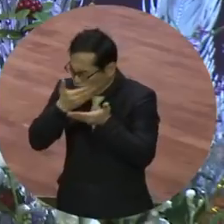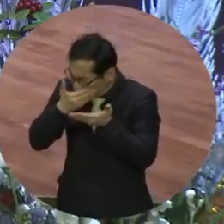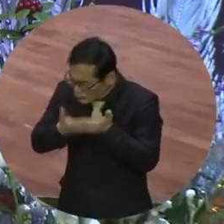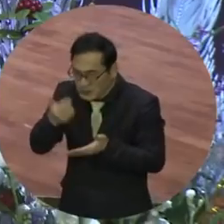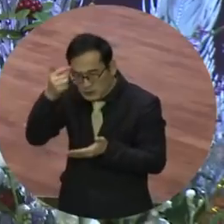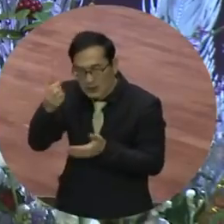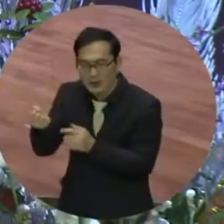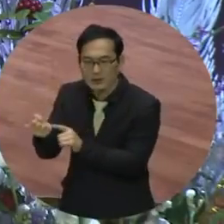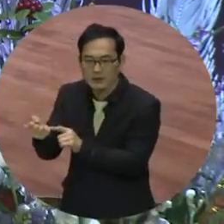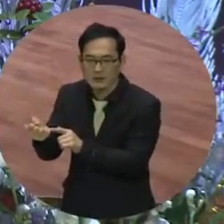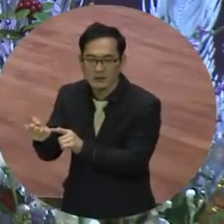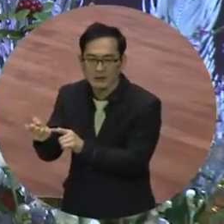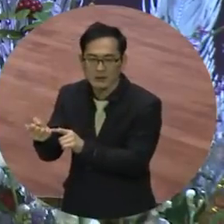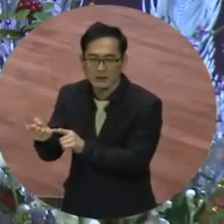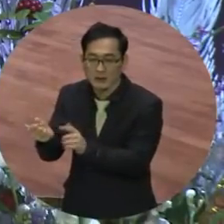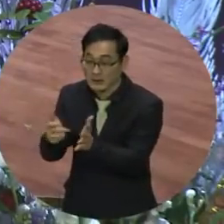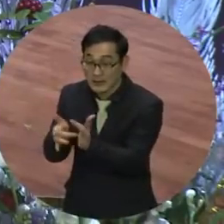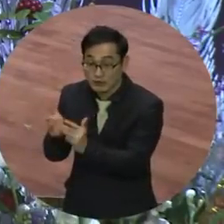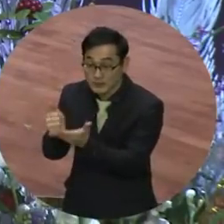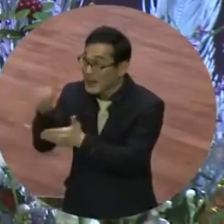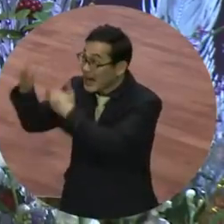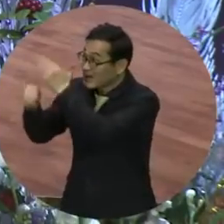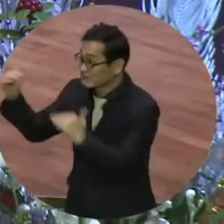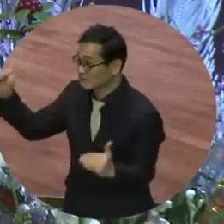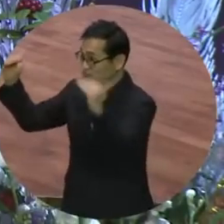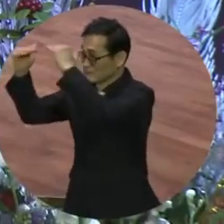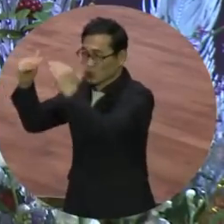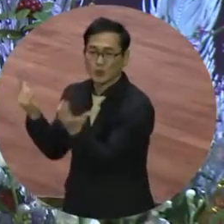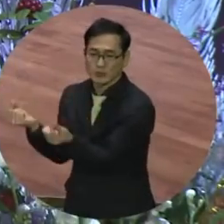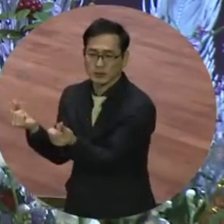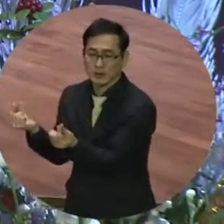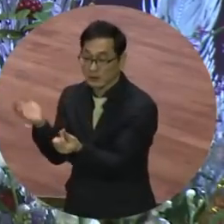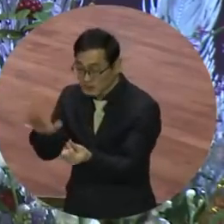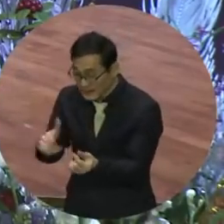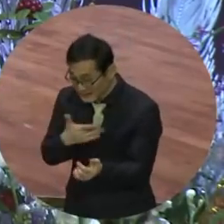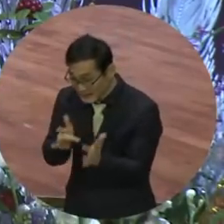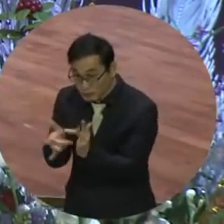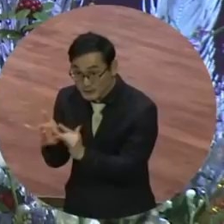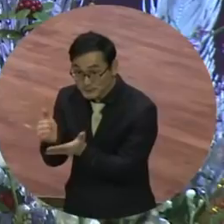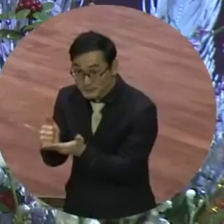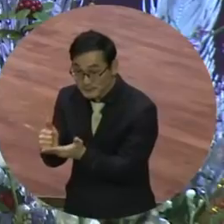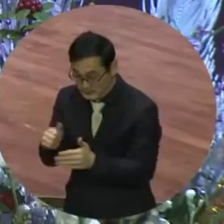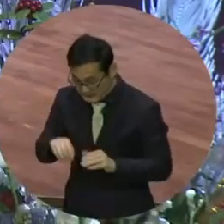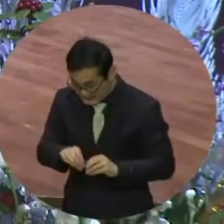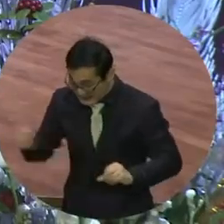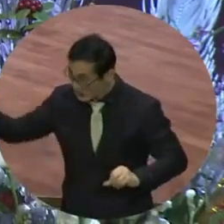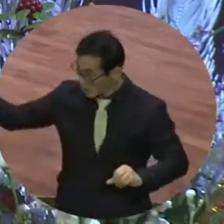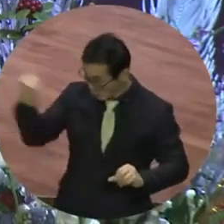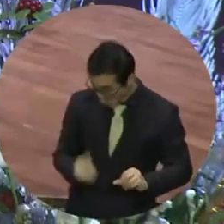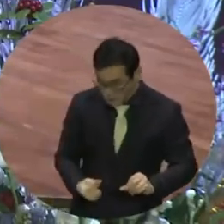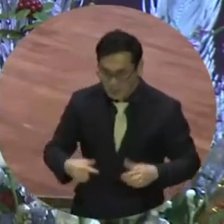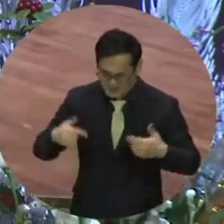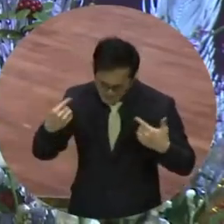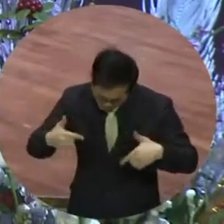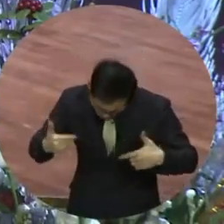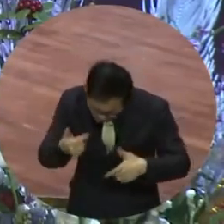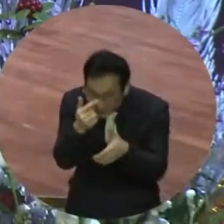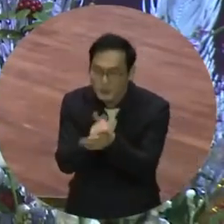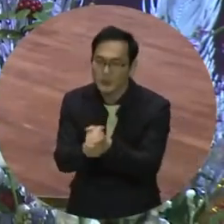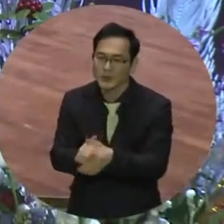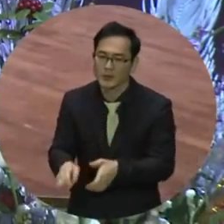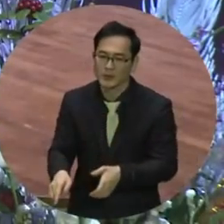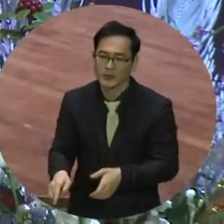누구예요? 하나님입니다. 그분은요, 예수님은 시간 없나만 기도해서 하나님 앞에 기도했다고. 그러면서 기도에 대한 유익을